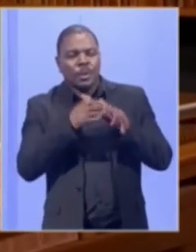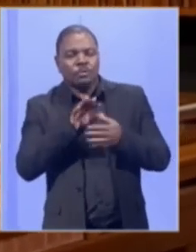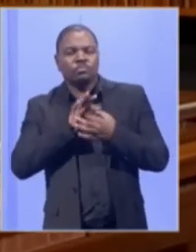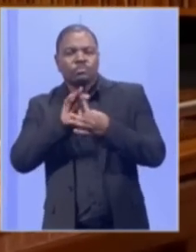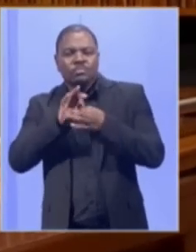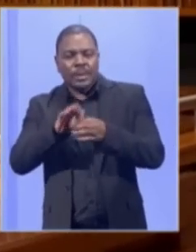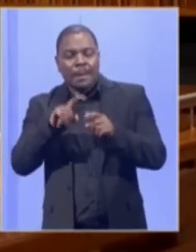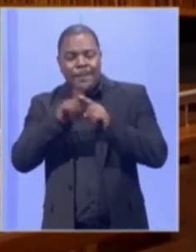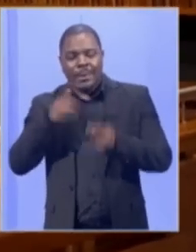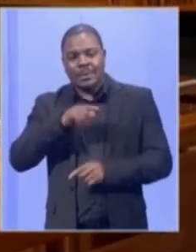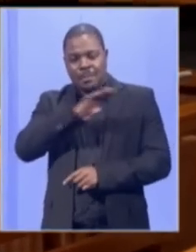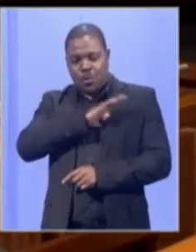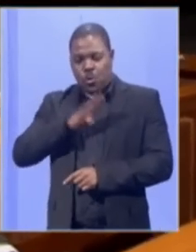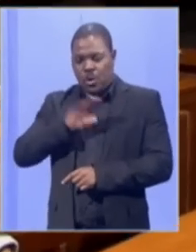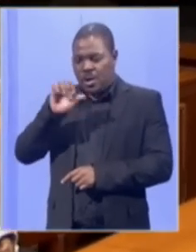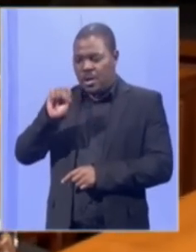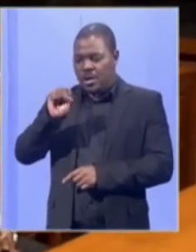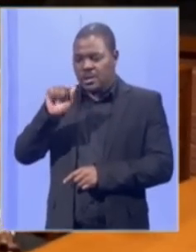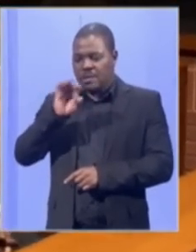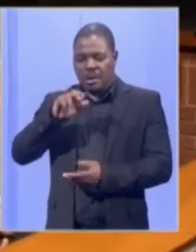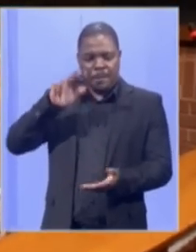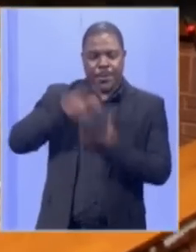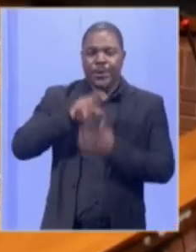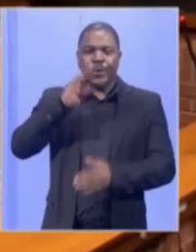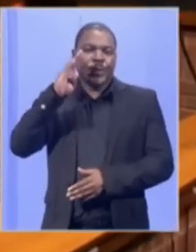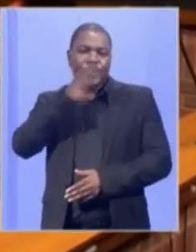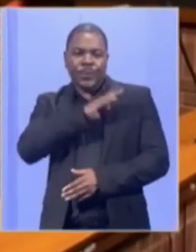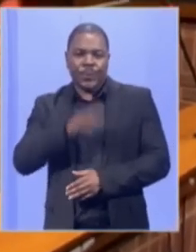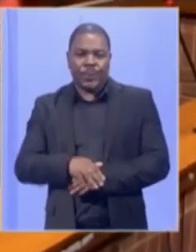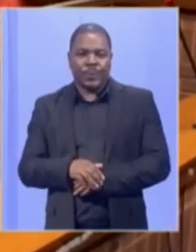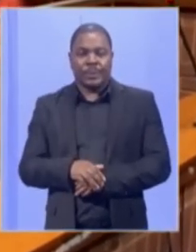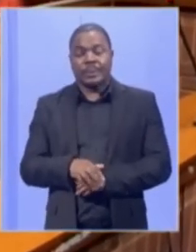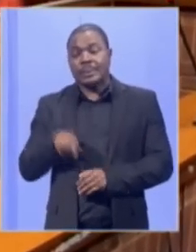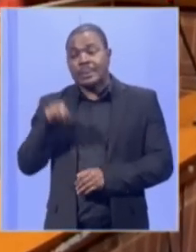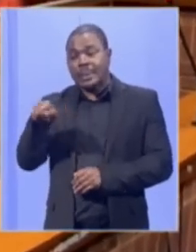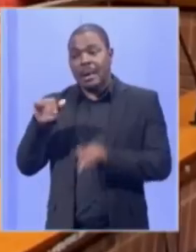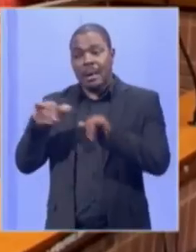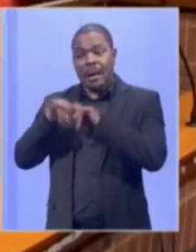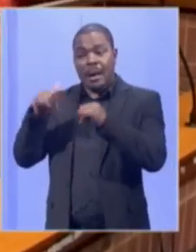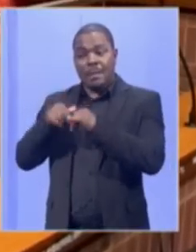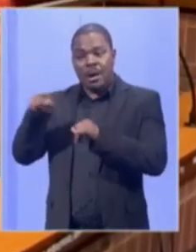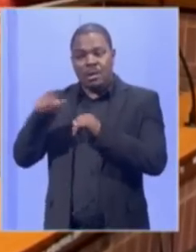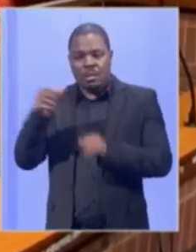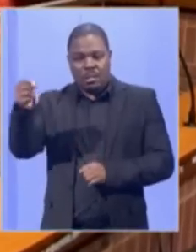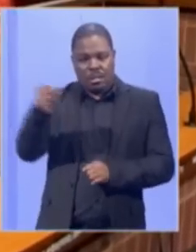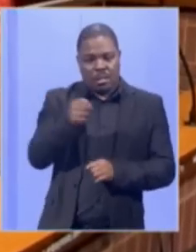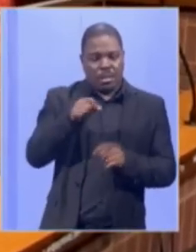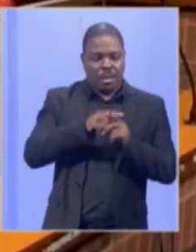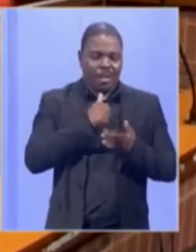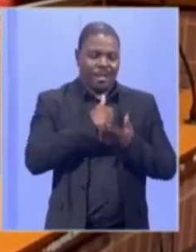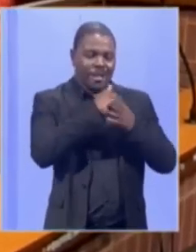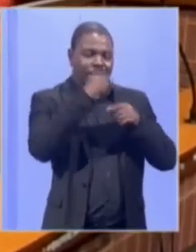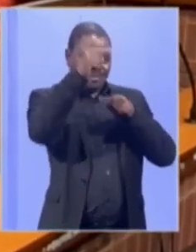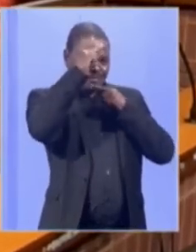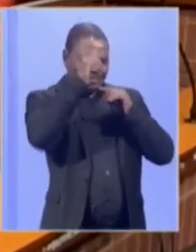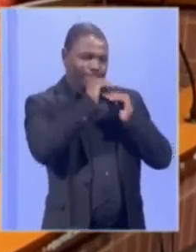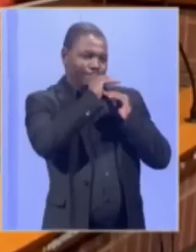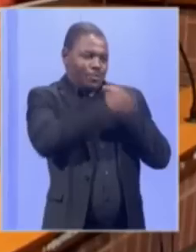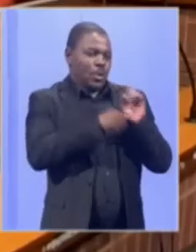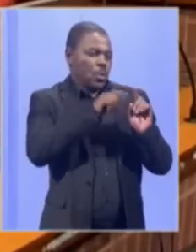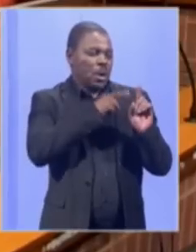ya boto ya SAFA. O tlalewa khamphani e sebetsanang le dikamano tsa baahi ile ya hirwa le ho sireletsa seriti sa hae ka mora diqoso